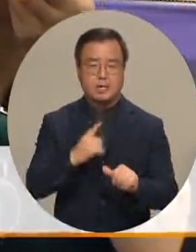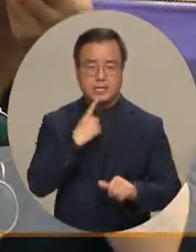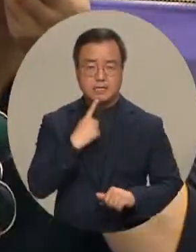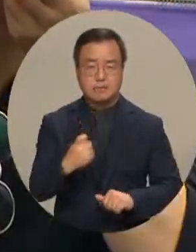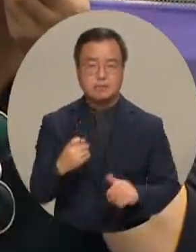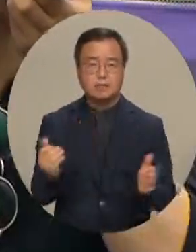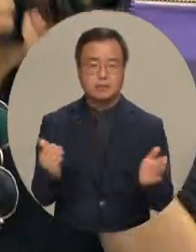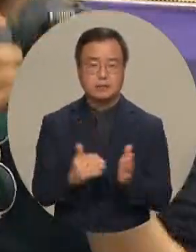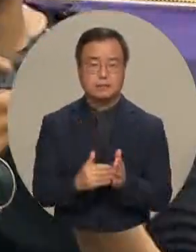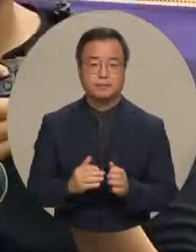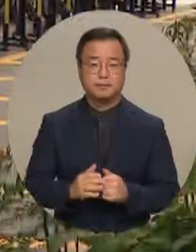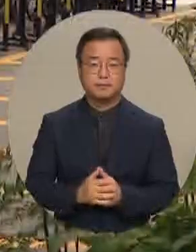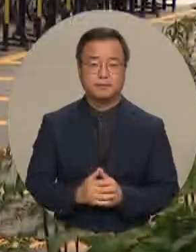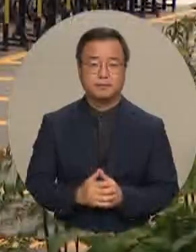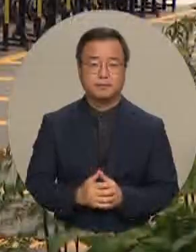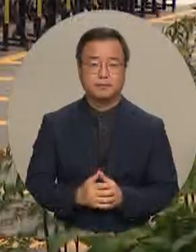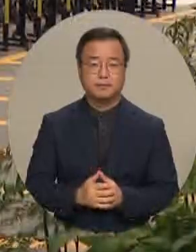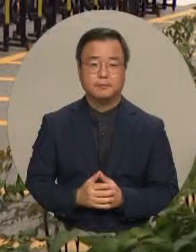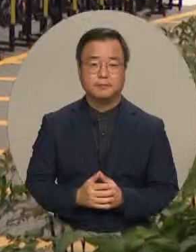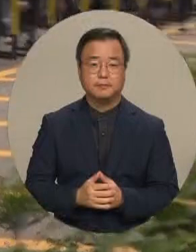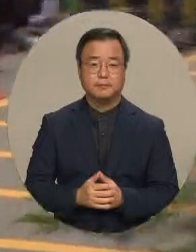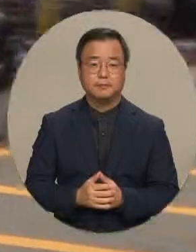겁박했다.